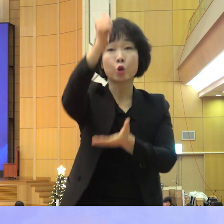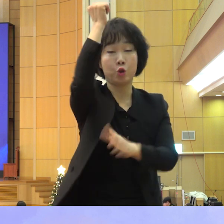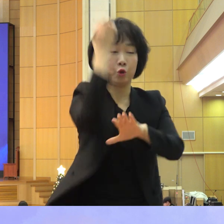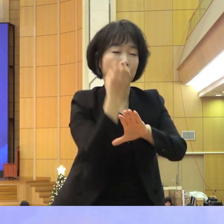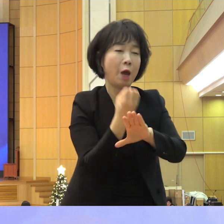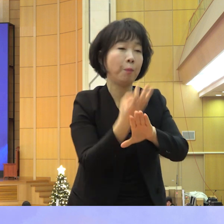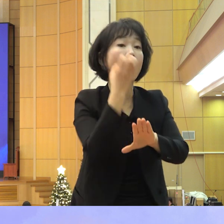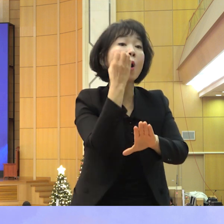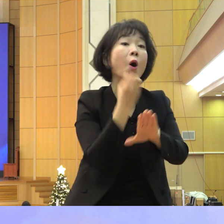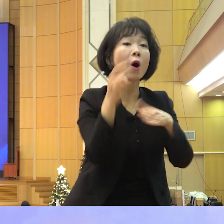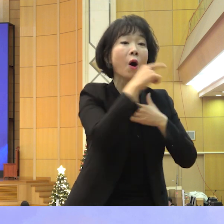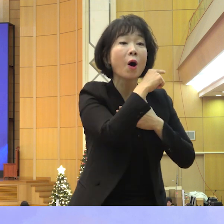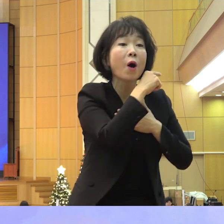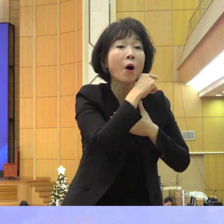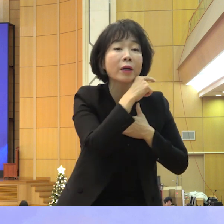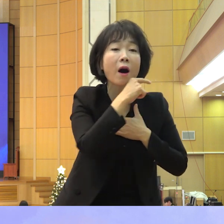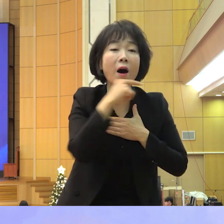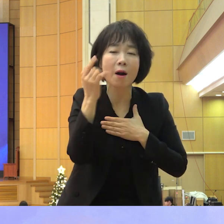능력이로다. 주의